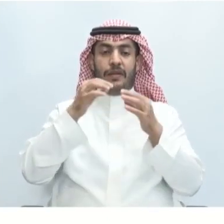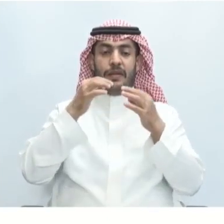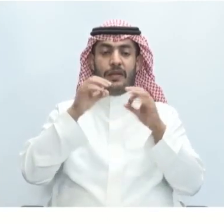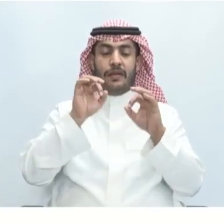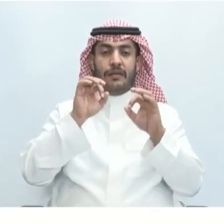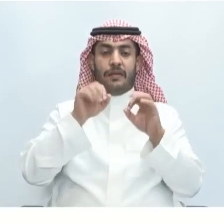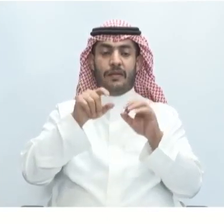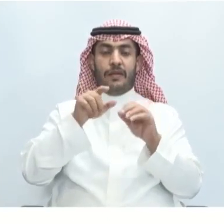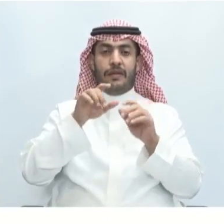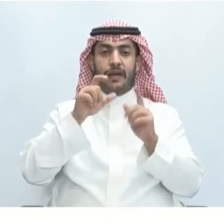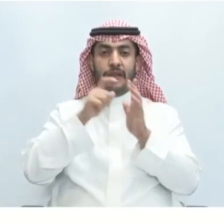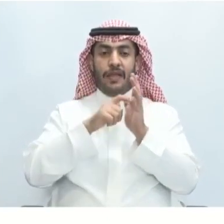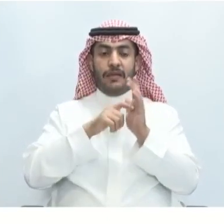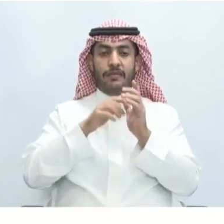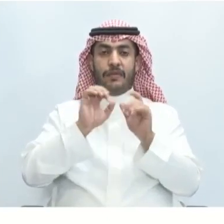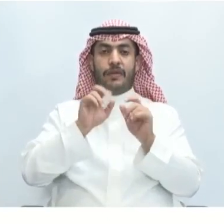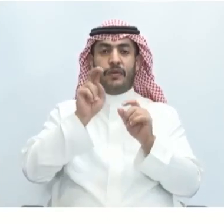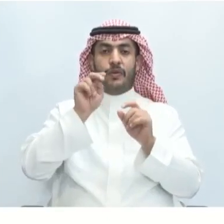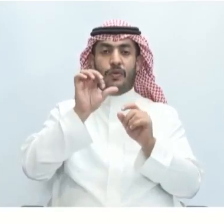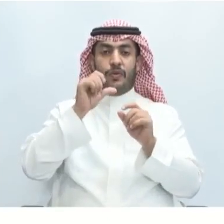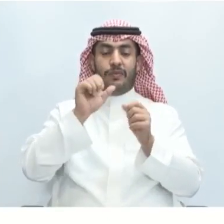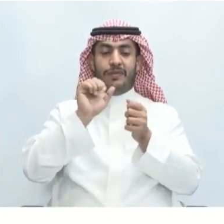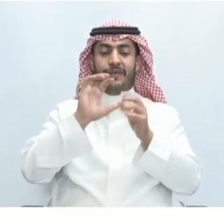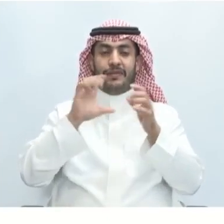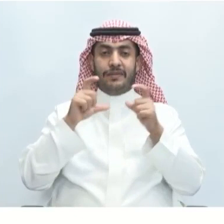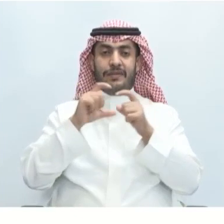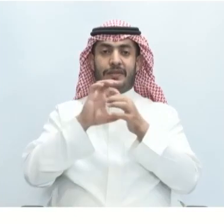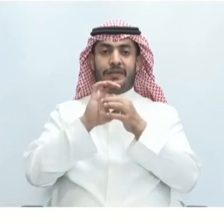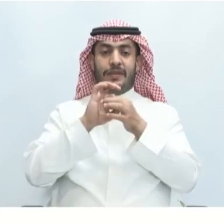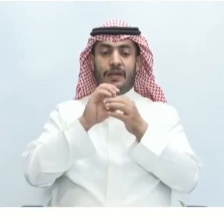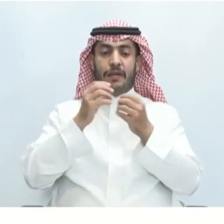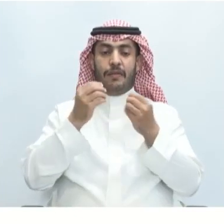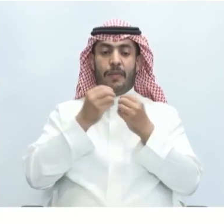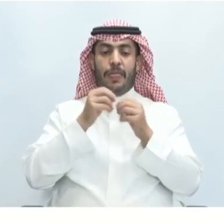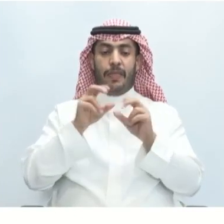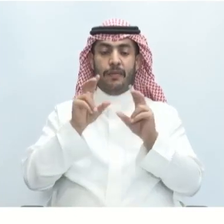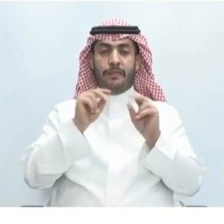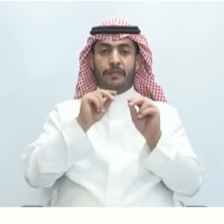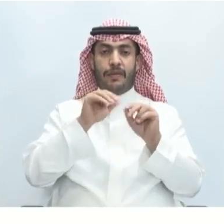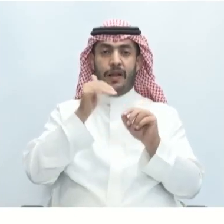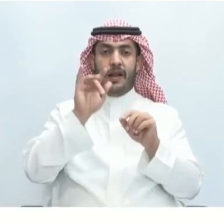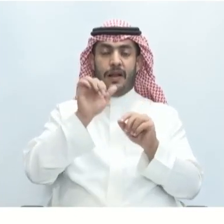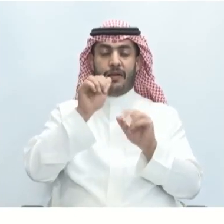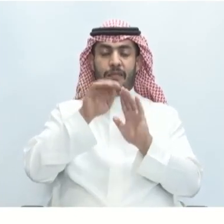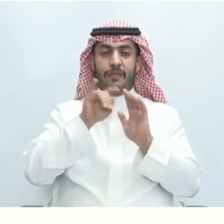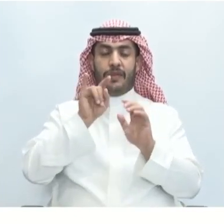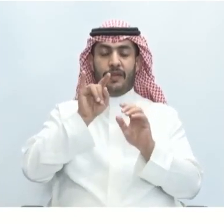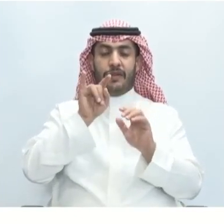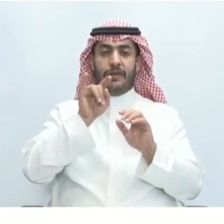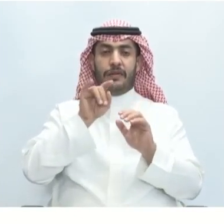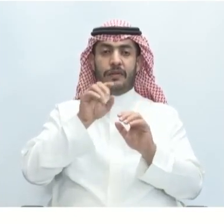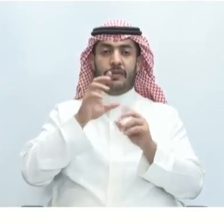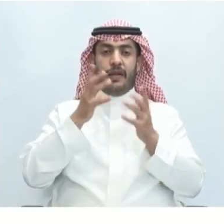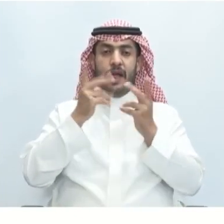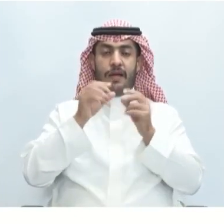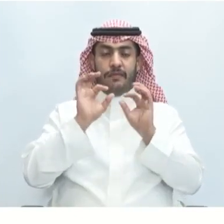قيود لابد ان تدخل في اداه سولفا فمثلا يجب ان تكون خلايا تنظيم الطائرات او كلها